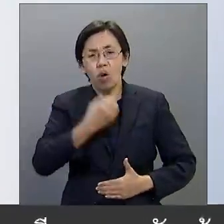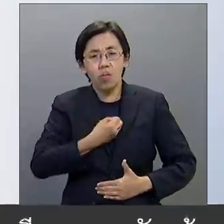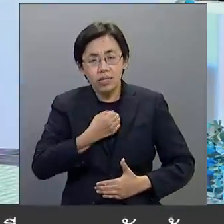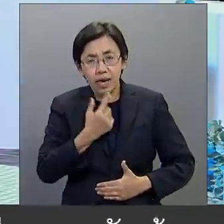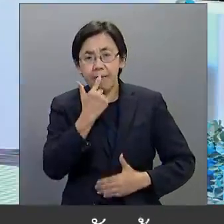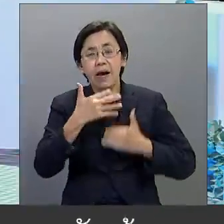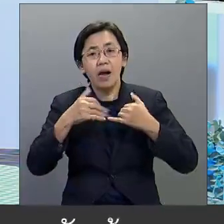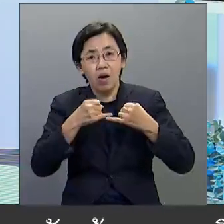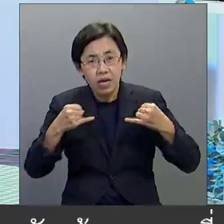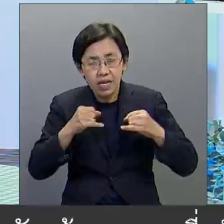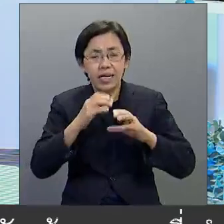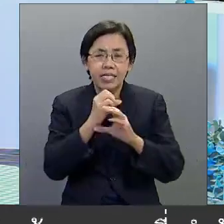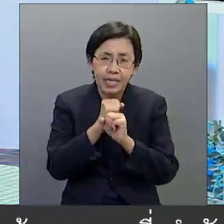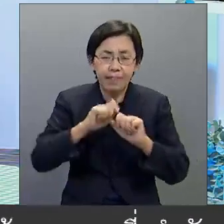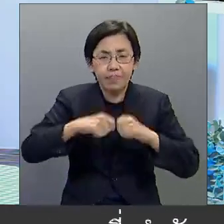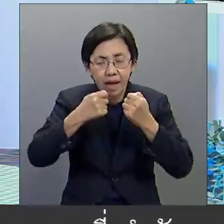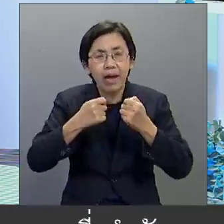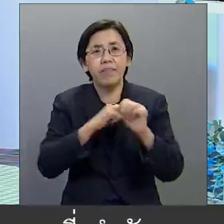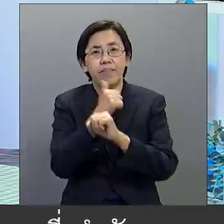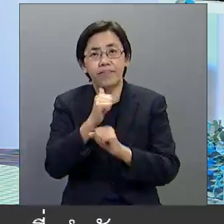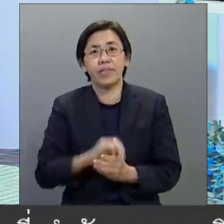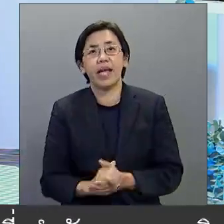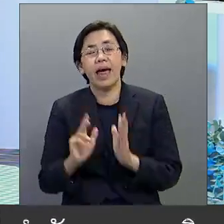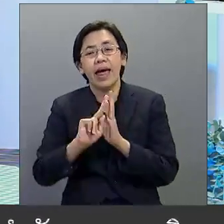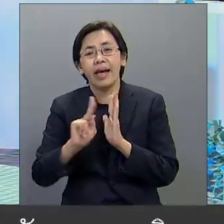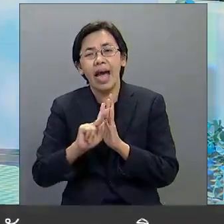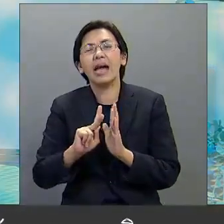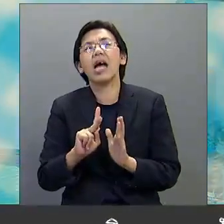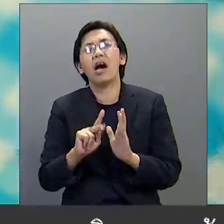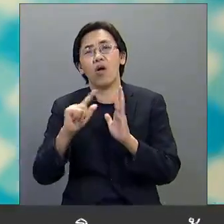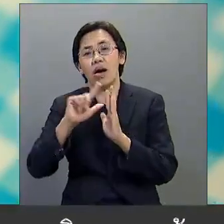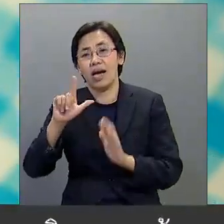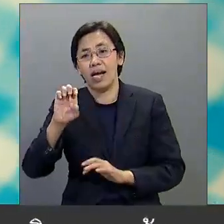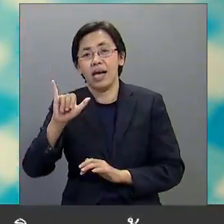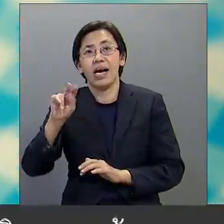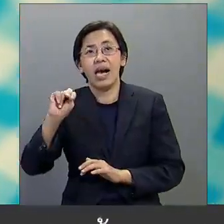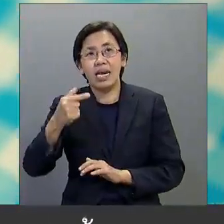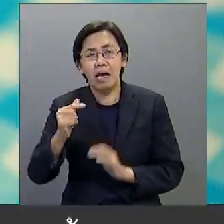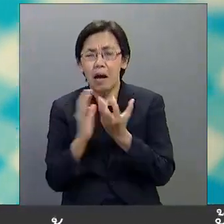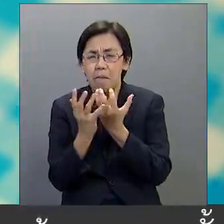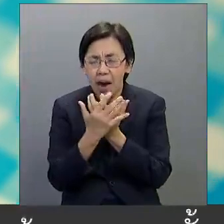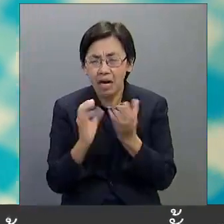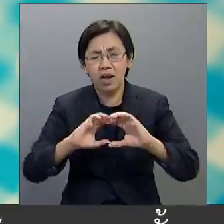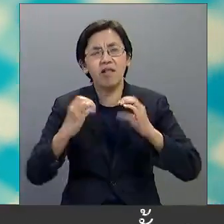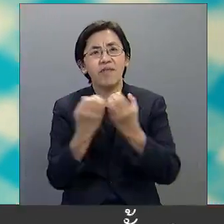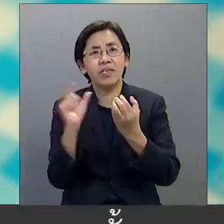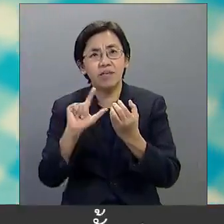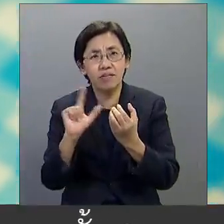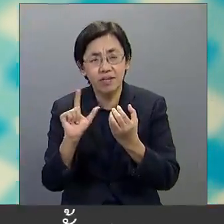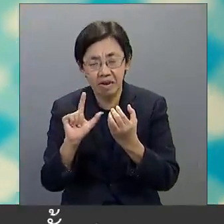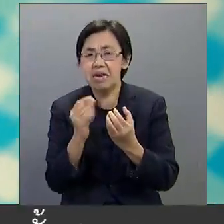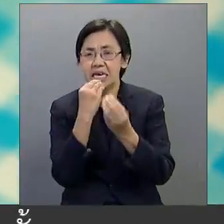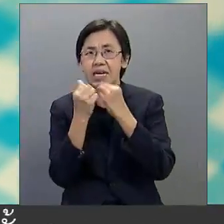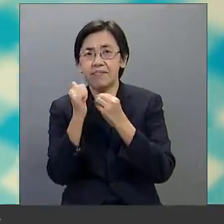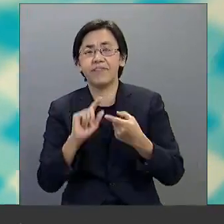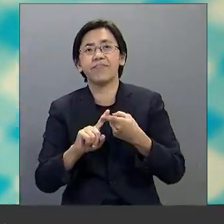อดเลือดนะครับนอกจากนี้แกงแบบไทยๆอย่างแกงเลียงนะโอ้โหแทบจะครบเลย5สีมันก็จะมีฟักทองอันนี้ก็ดีต่อใจครับ